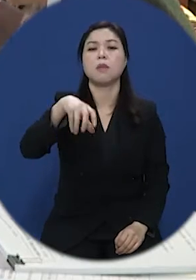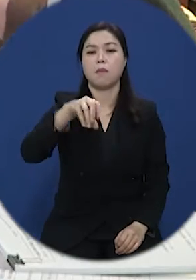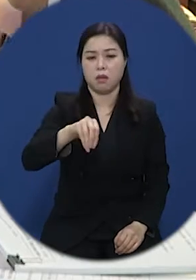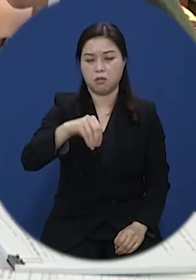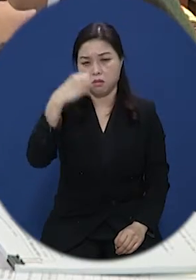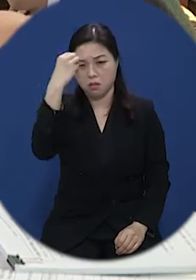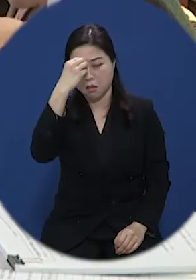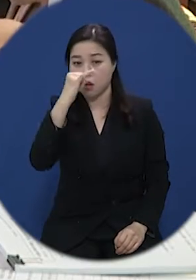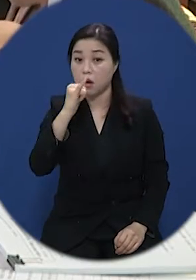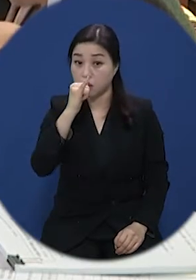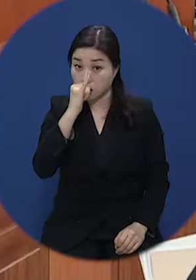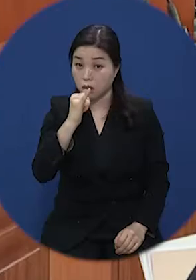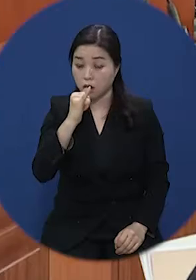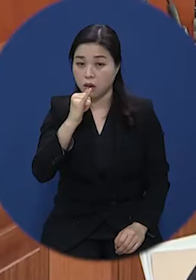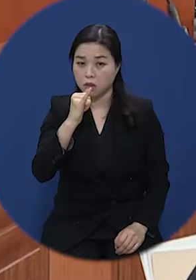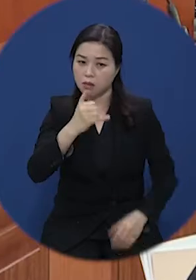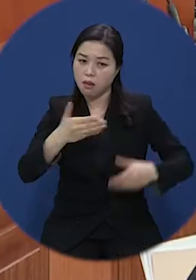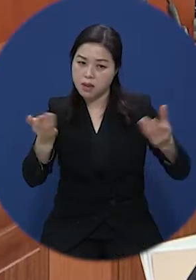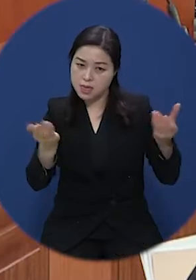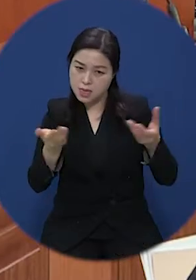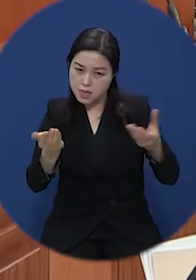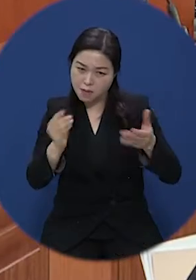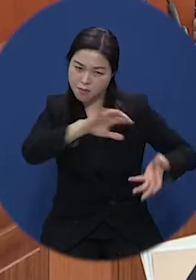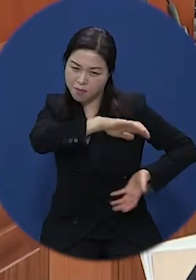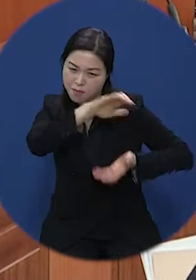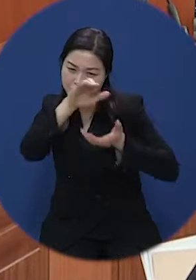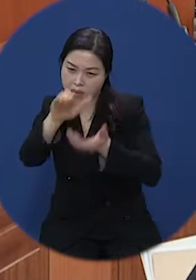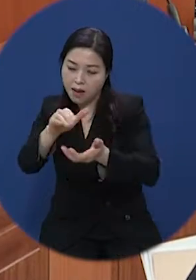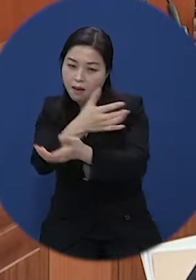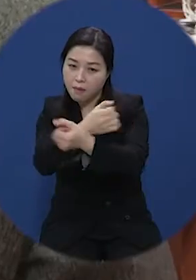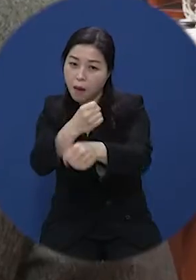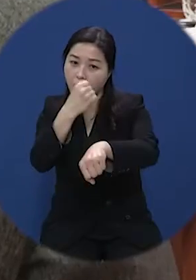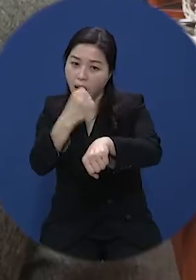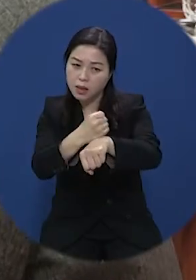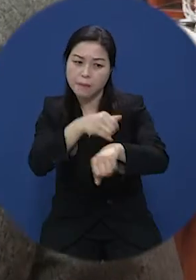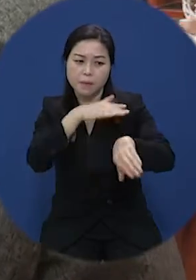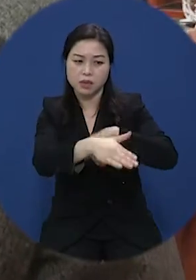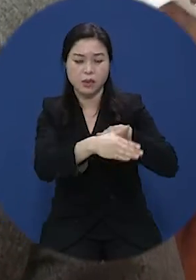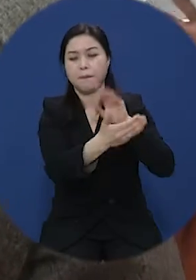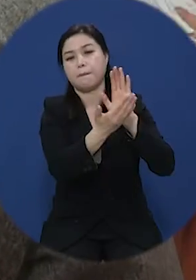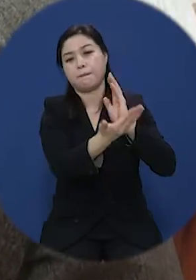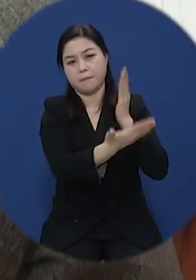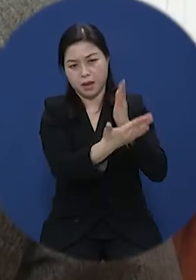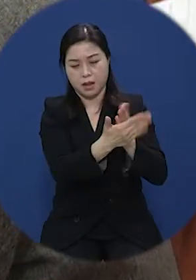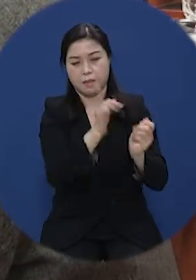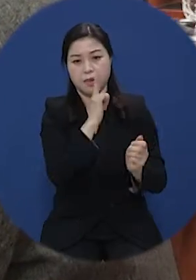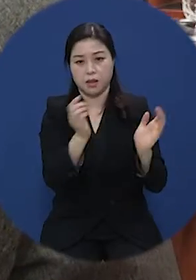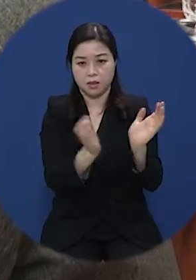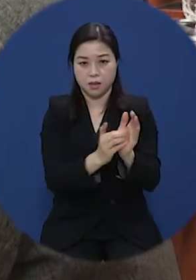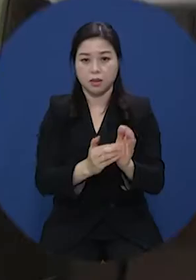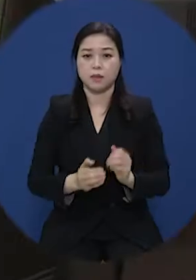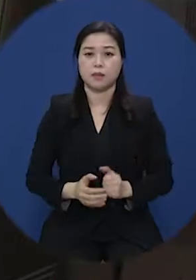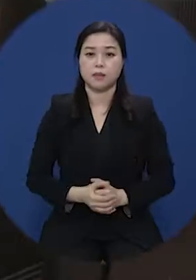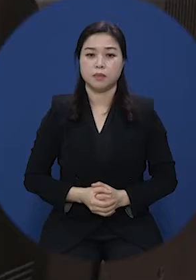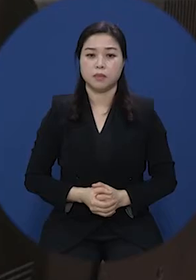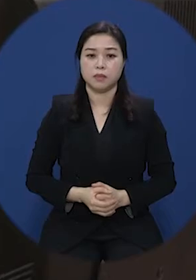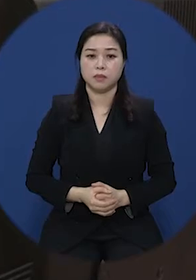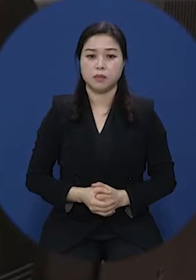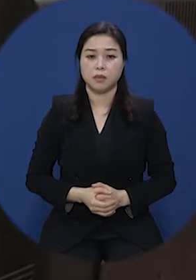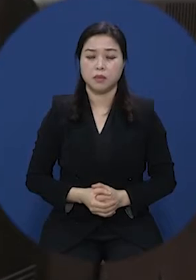달한다고 지적하며 일감 몰아주기식 수의 계약을 지양해달라고 주문했습니다.